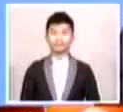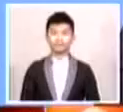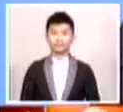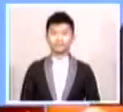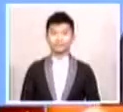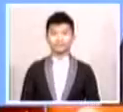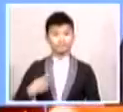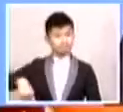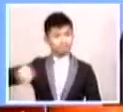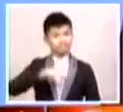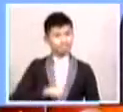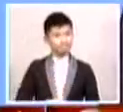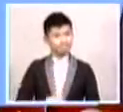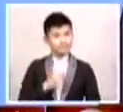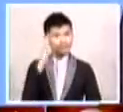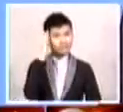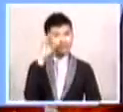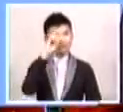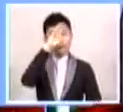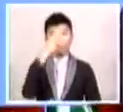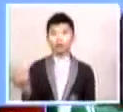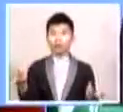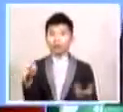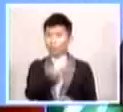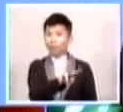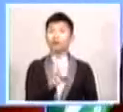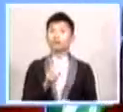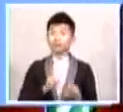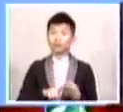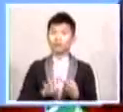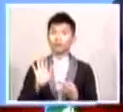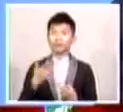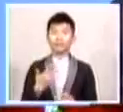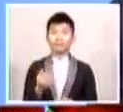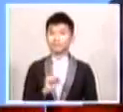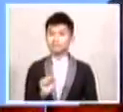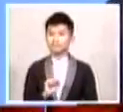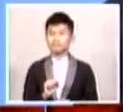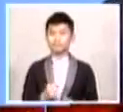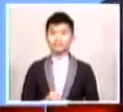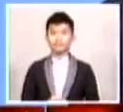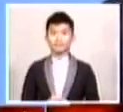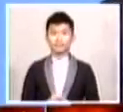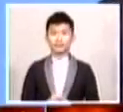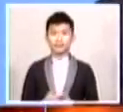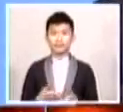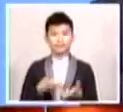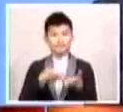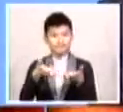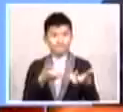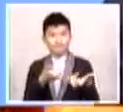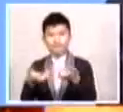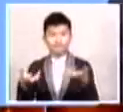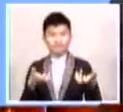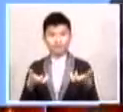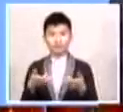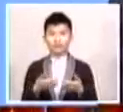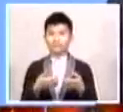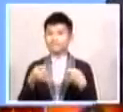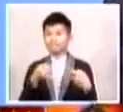我们真的是政党轮替，但我们不能彼此分彼